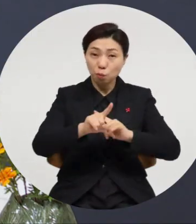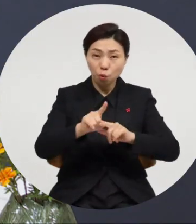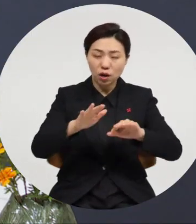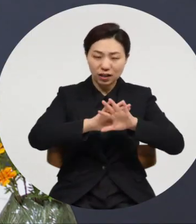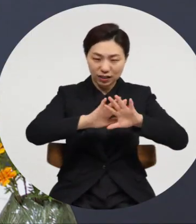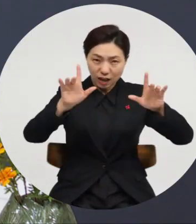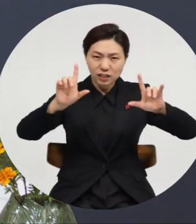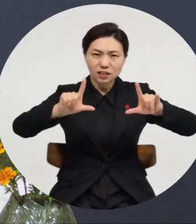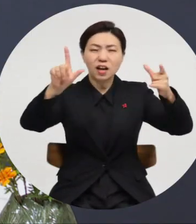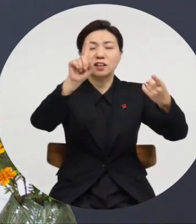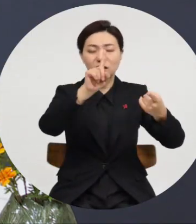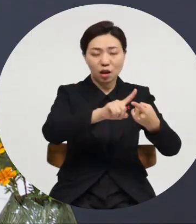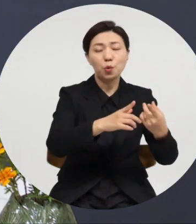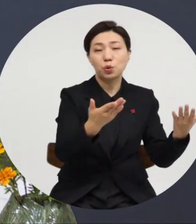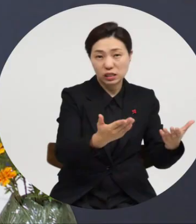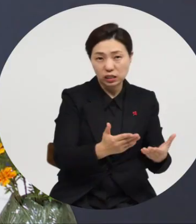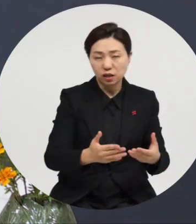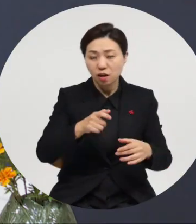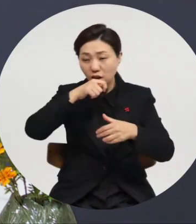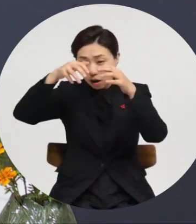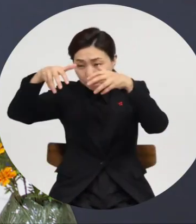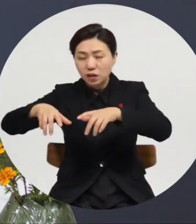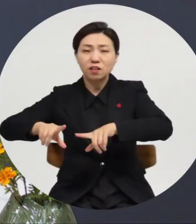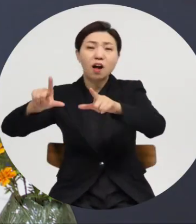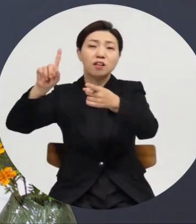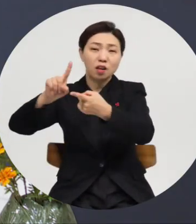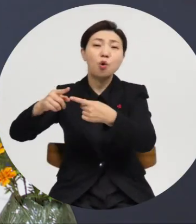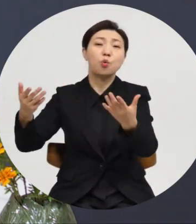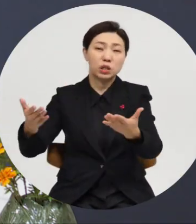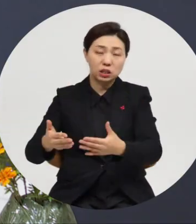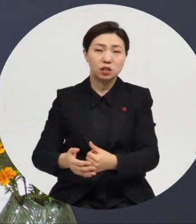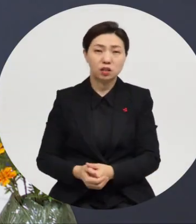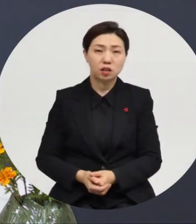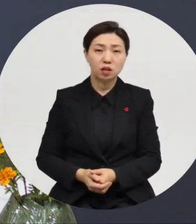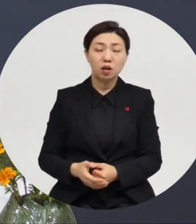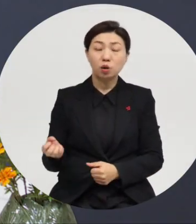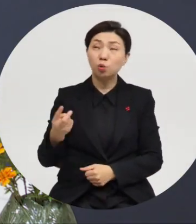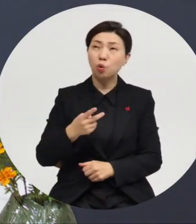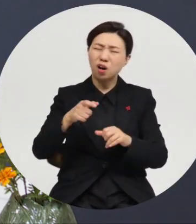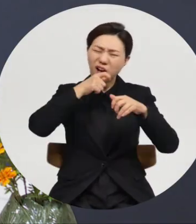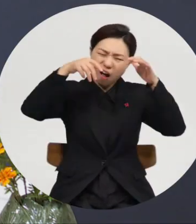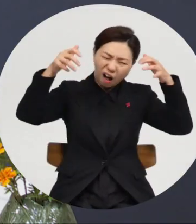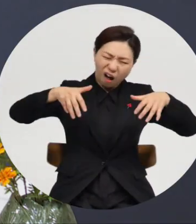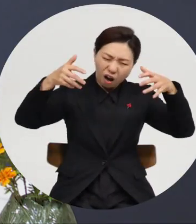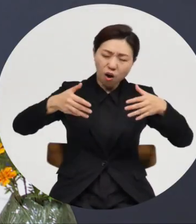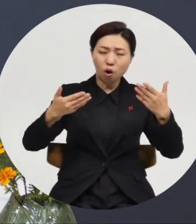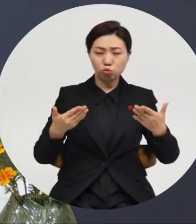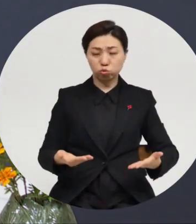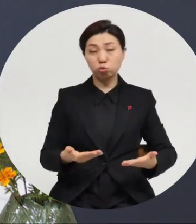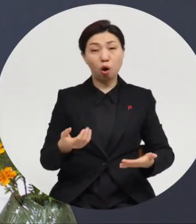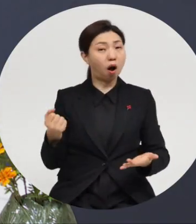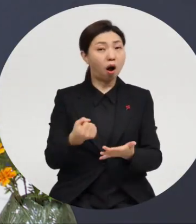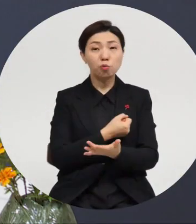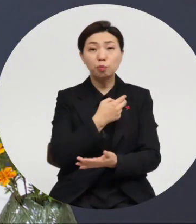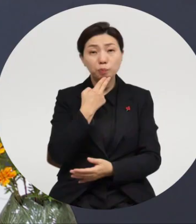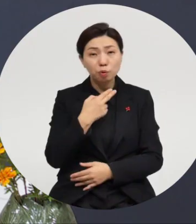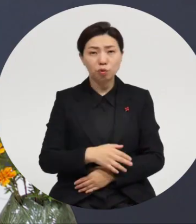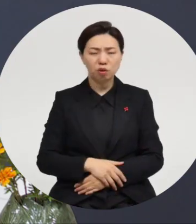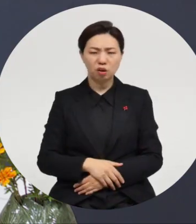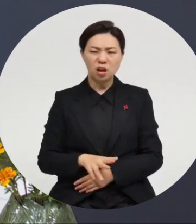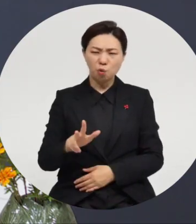흐리면 흐린 날 할 수 있는 일, 비 오면 비 오는 날 할 수 있는 일, 또 비가 많이 와서 쉬어도 안타깝지